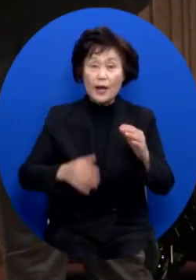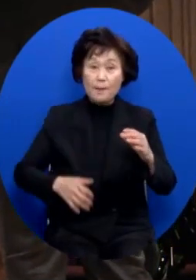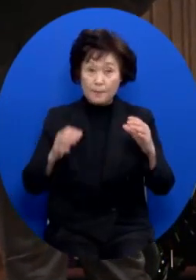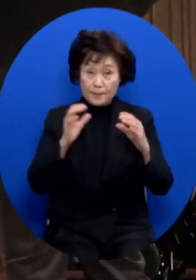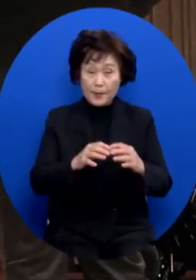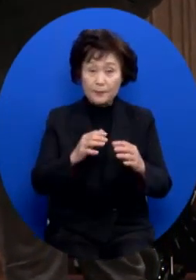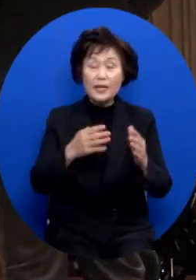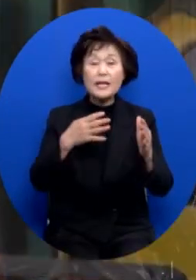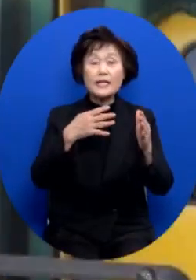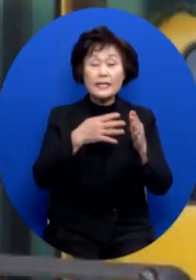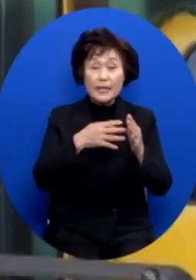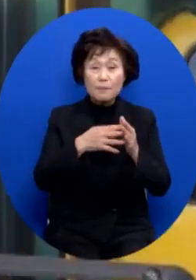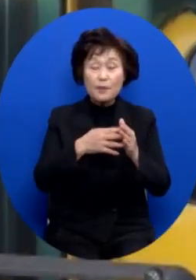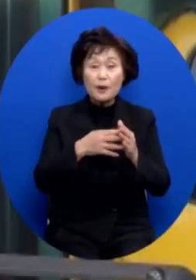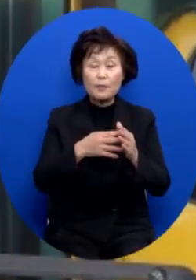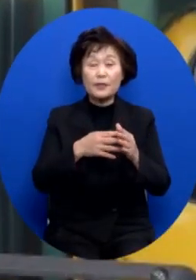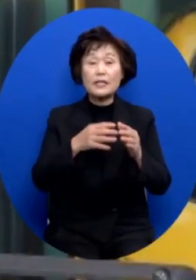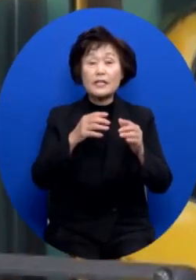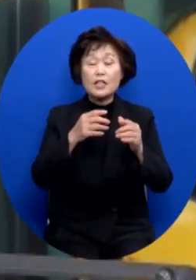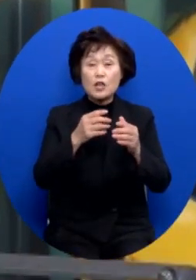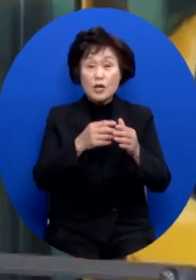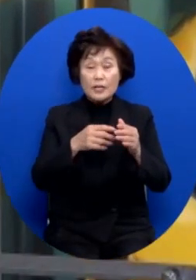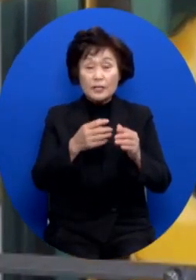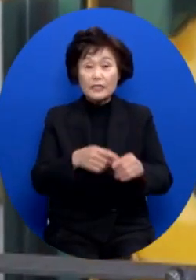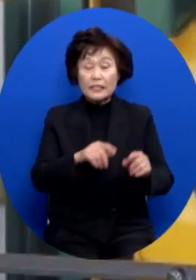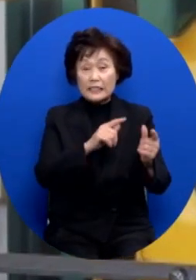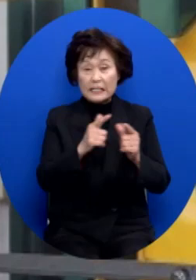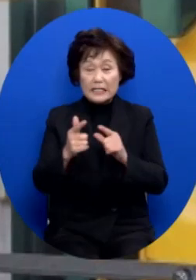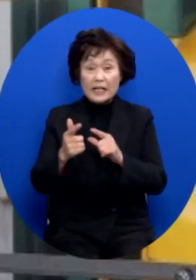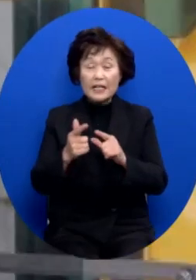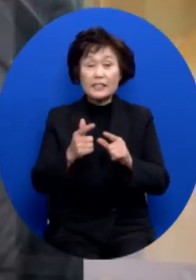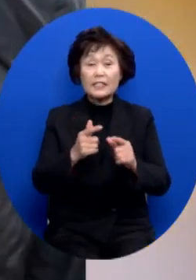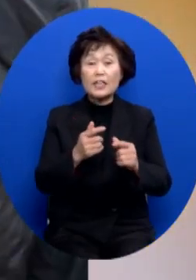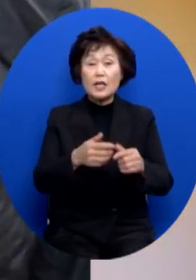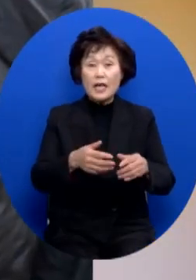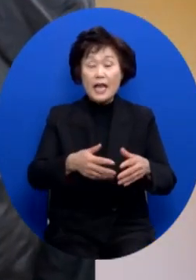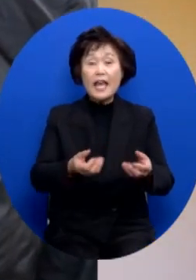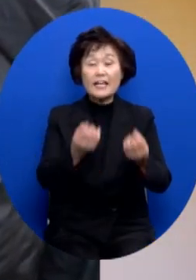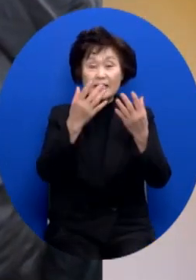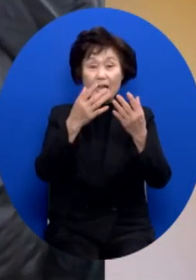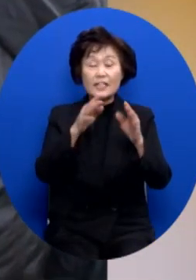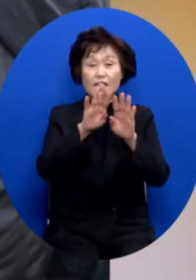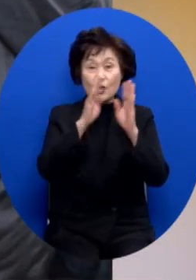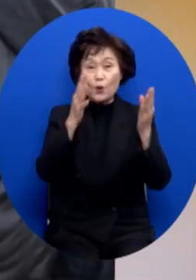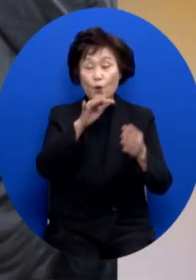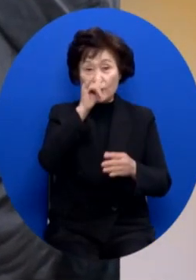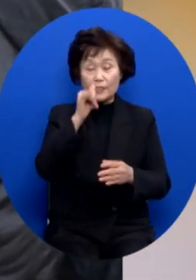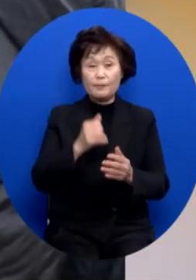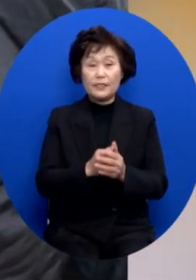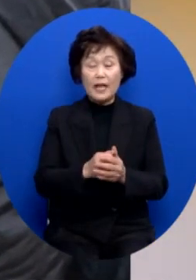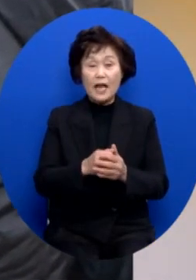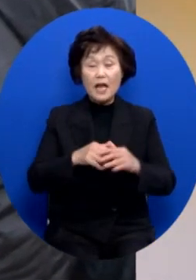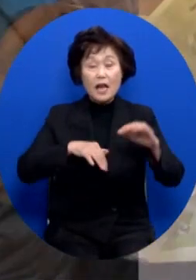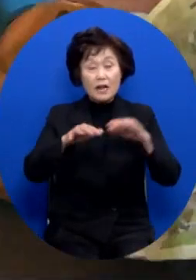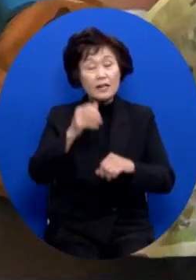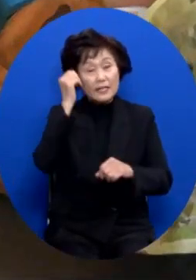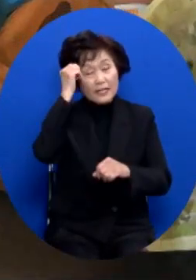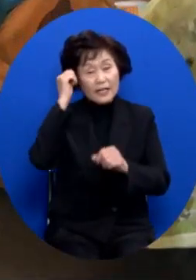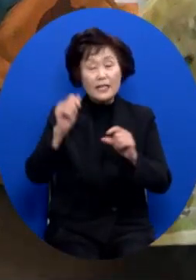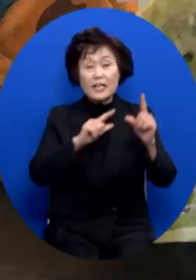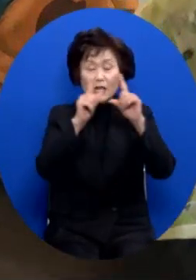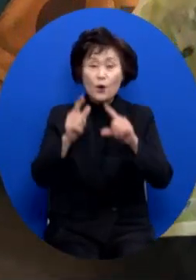사단법인 하모니포 시티를 만들었습니다. 노숙인 무료급식인 따뜻한 밥차, 취약계층